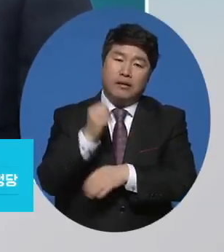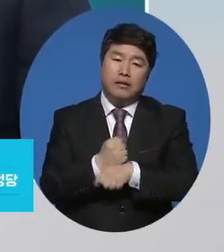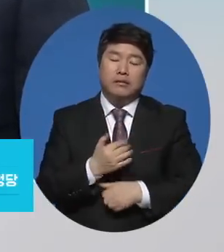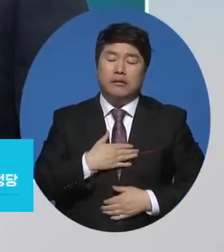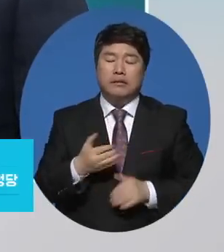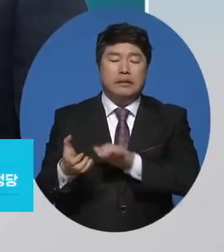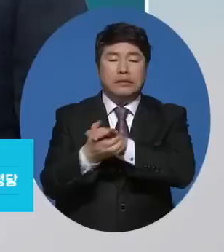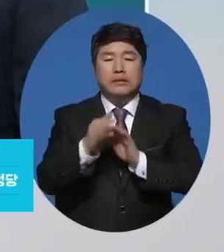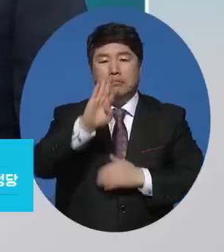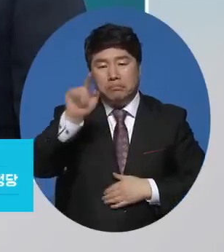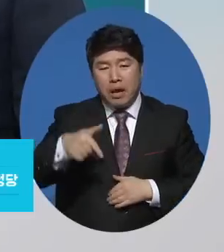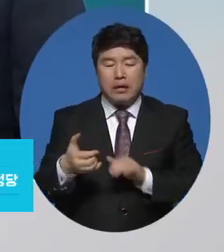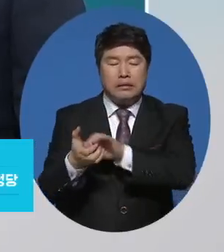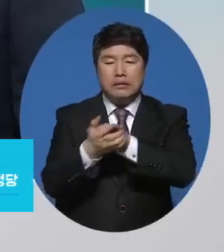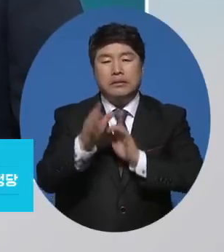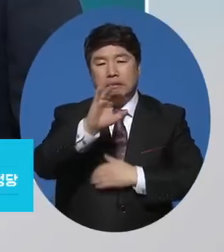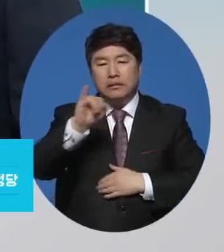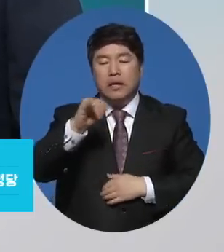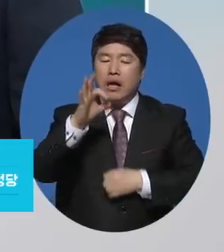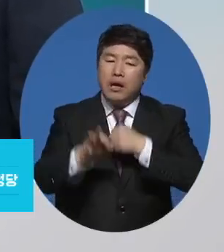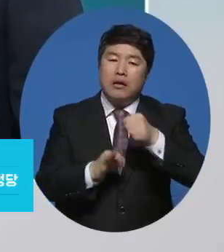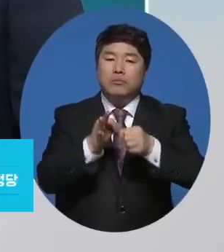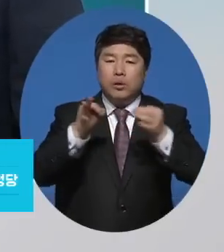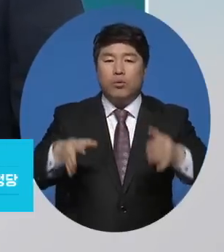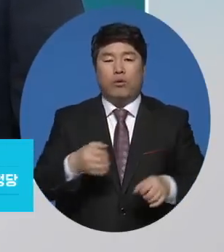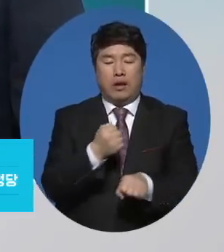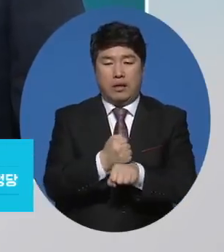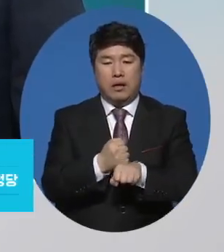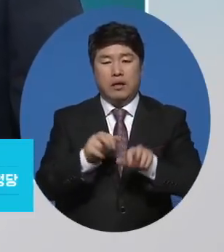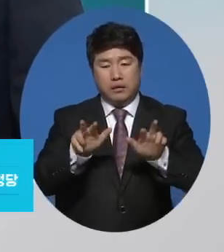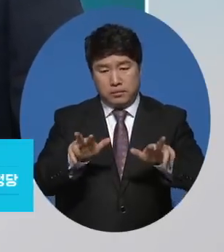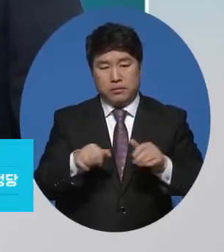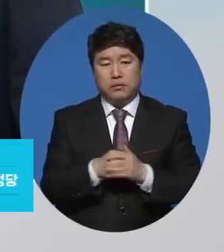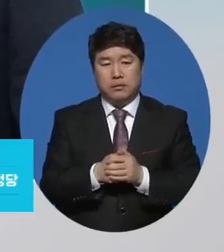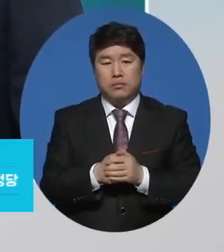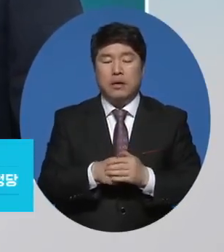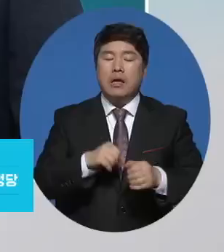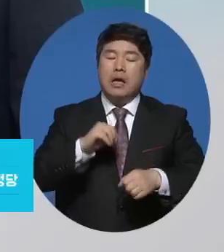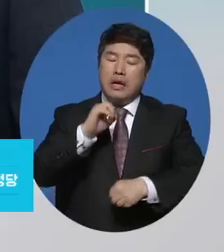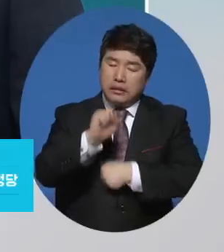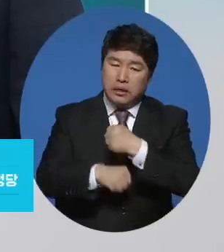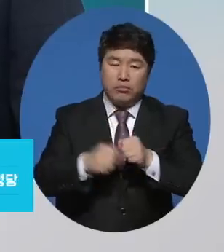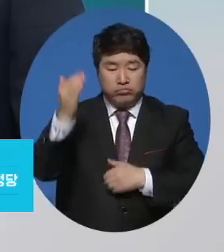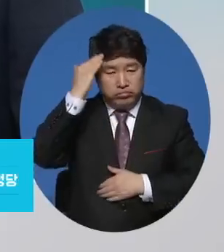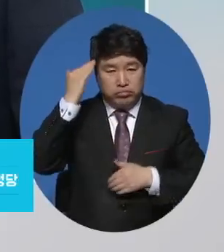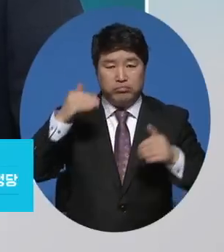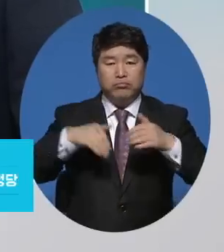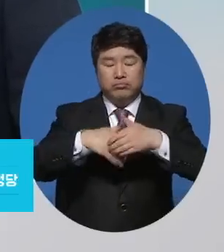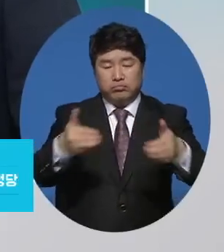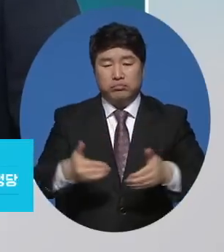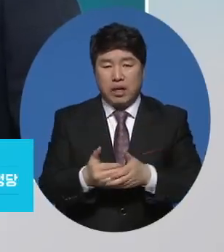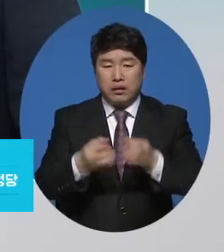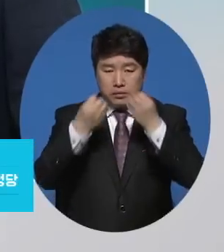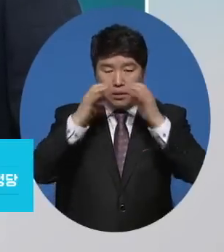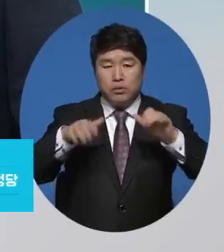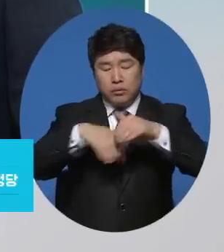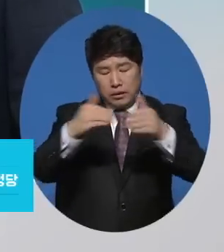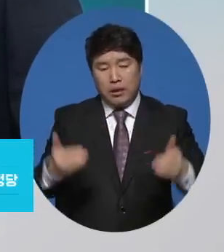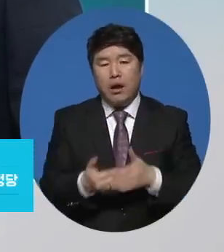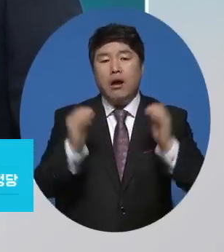친박 친이 그거 10년 동안 하다가 지금 지금 자유한국당 새누리당이 망했다고